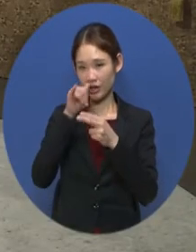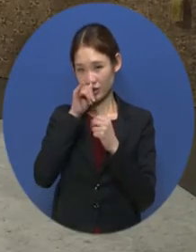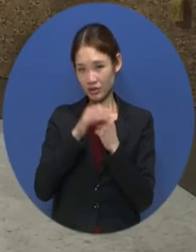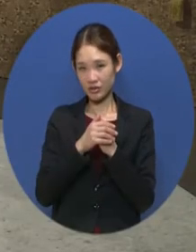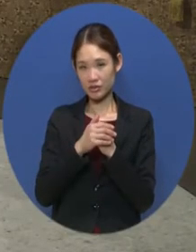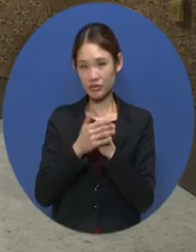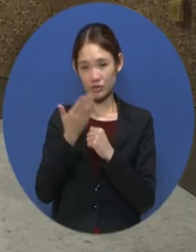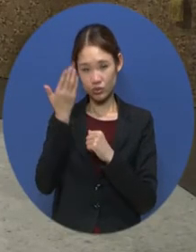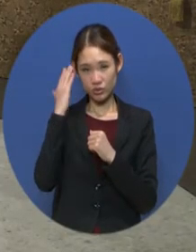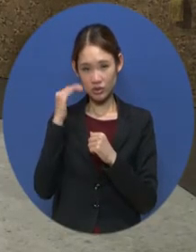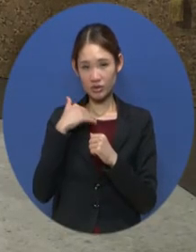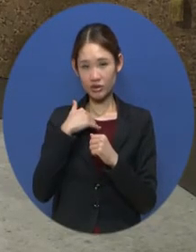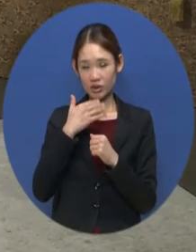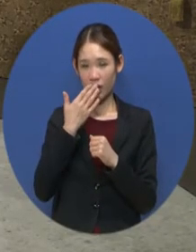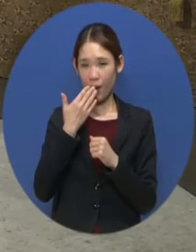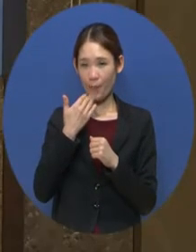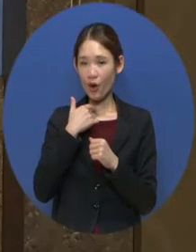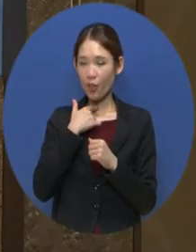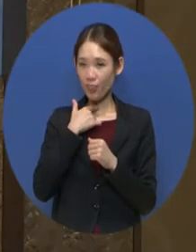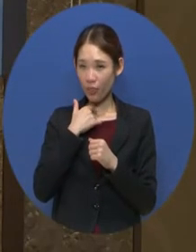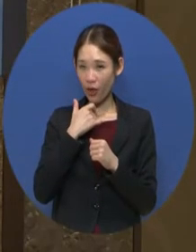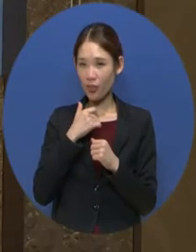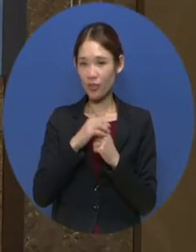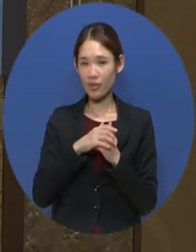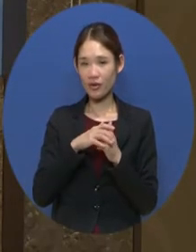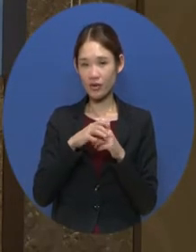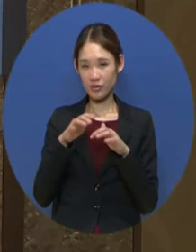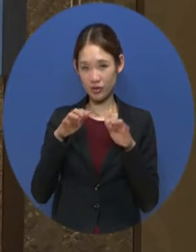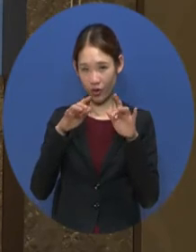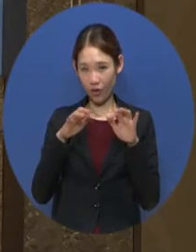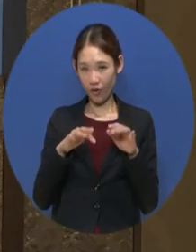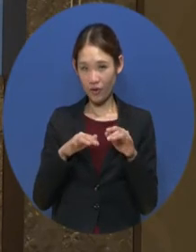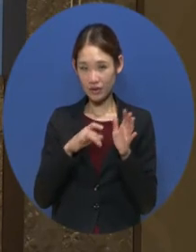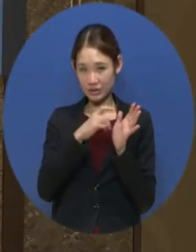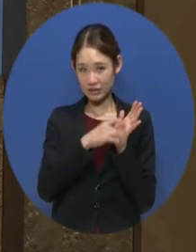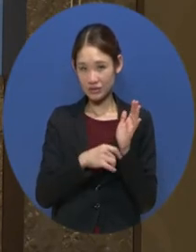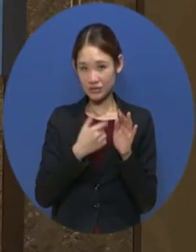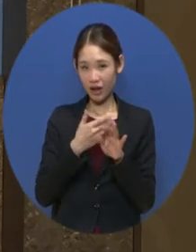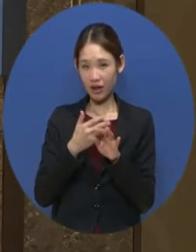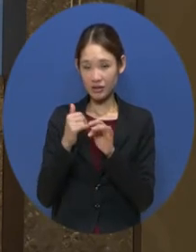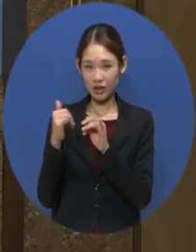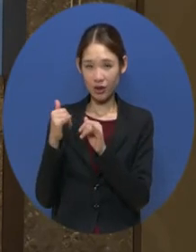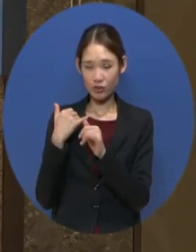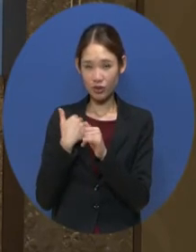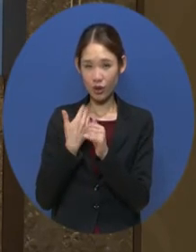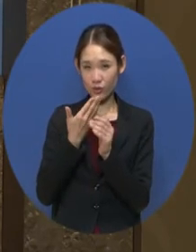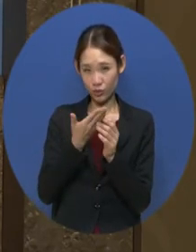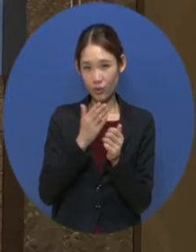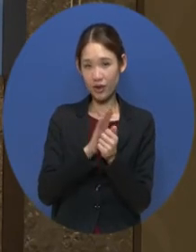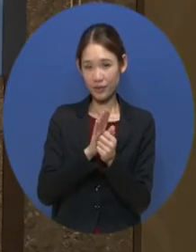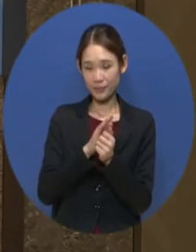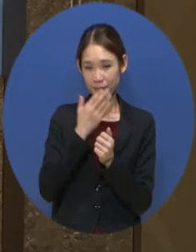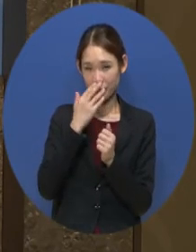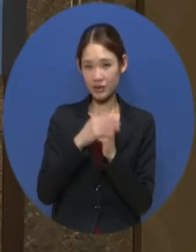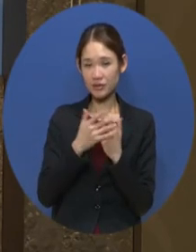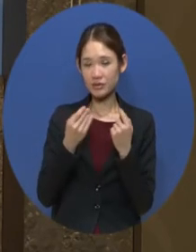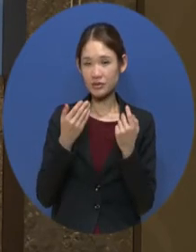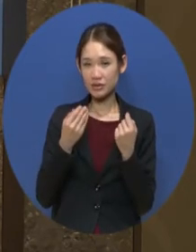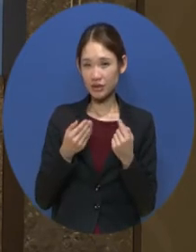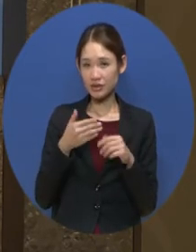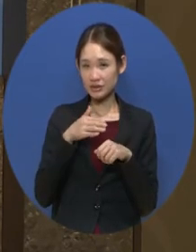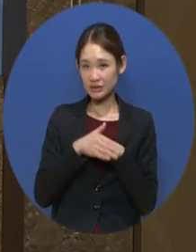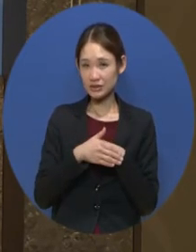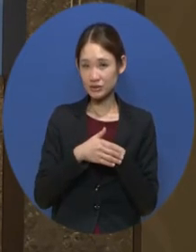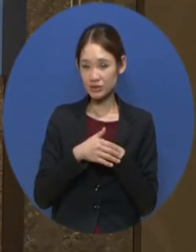어쨌든 최근에 내가 복용한 내가 검색한 이력은 또 다른 사람 것도 검색을 해줄 수도 있겠죠. 네. 그런 식으로